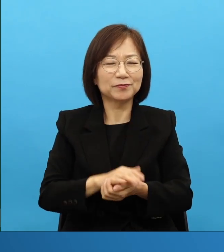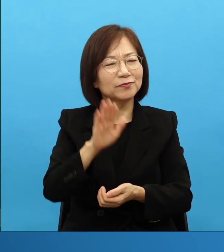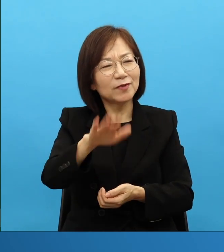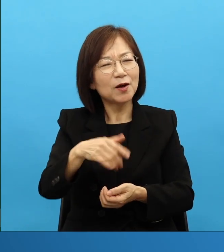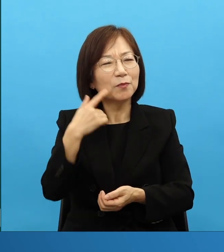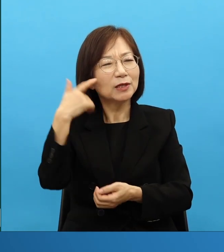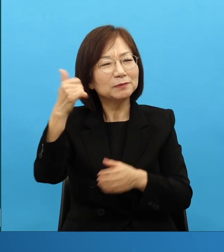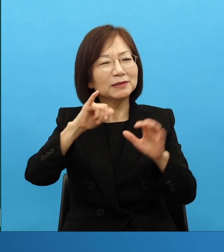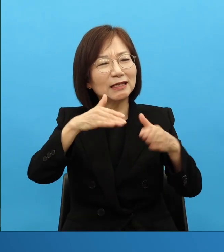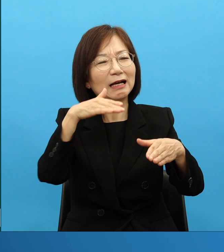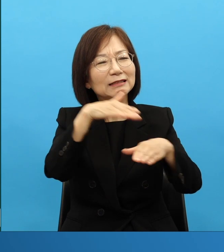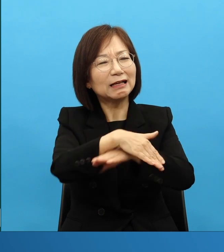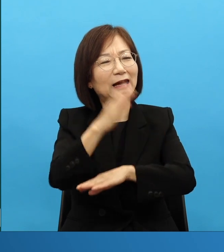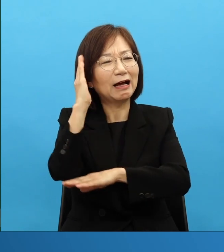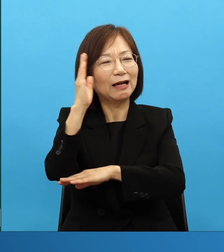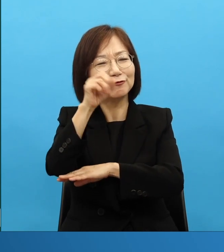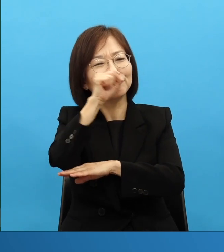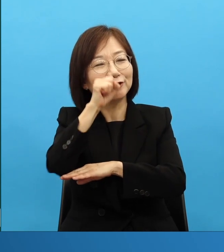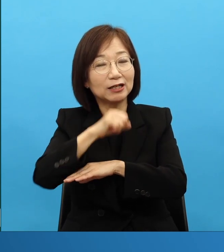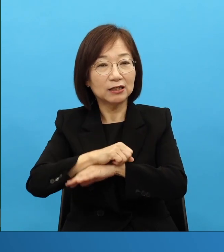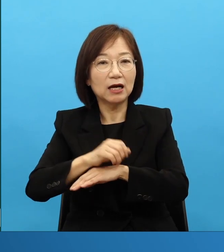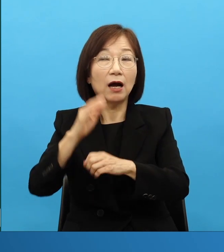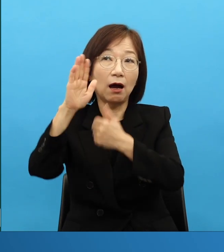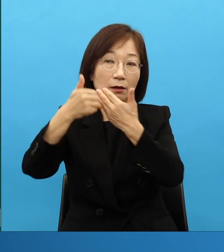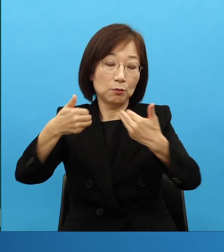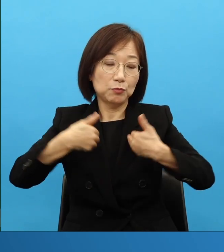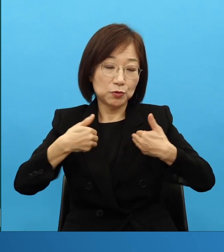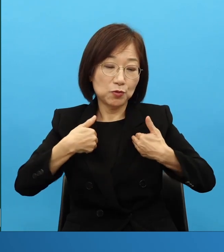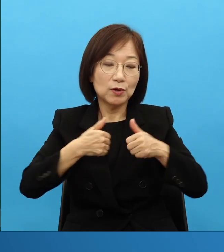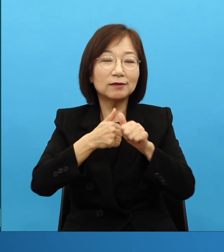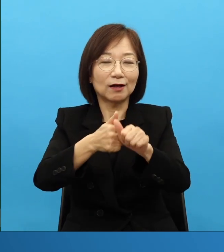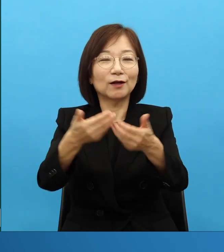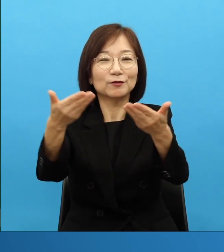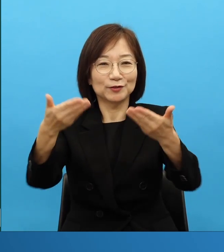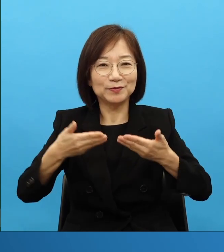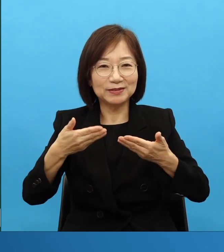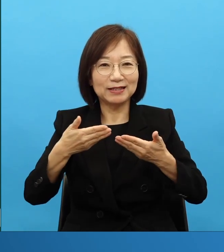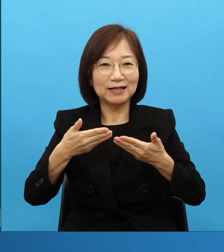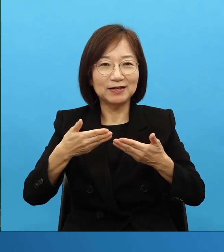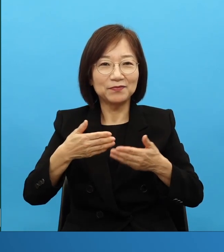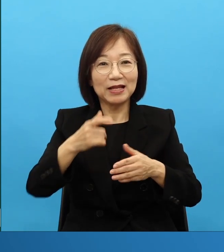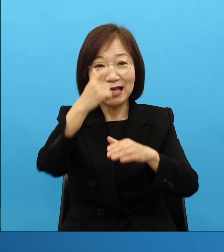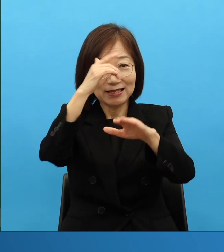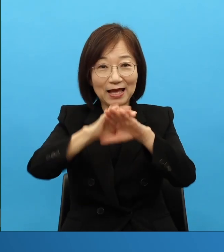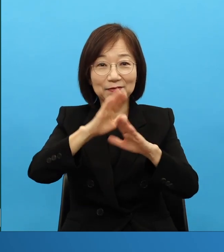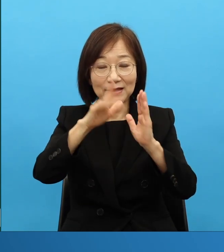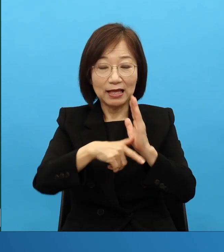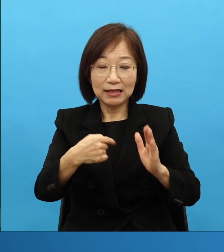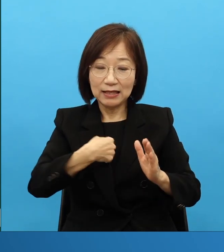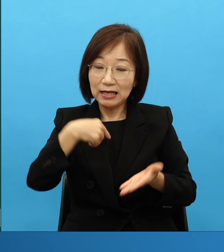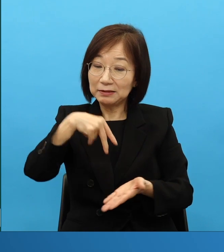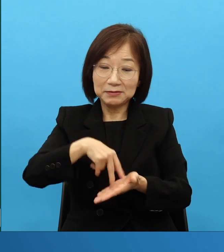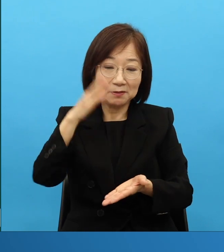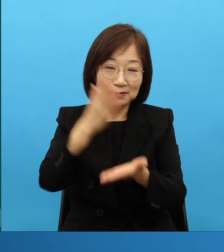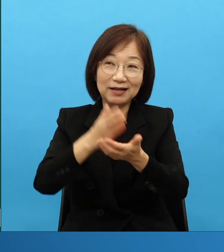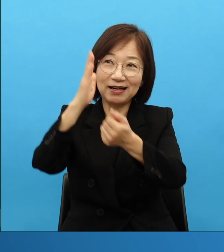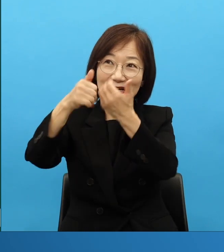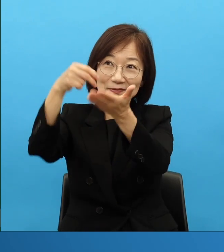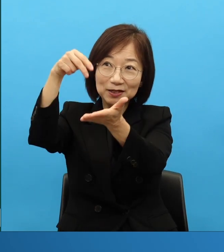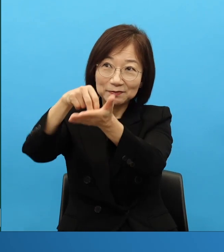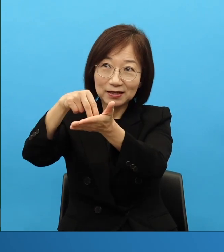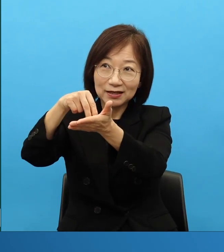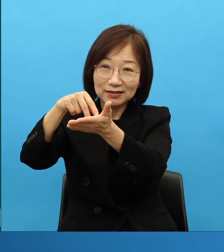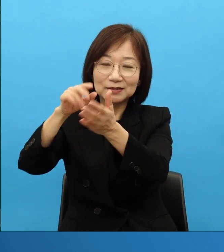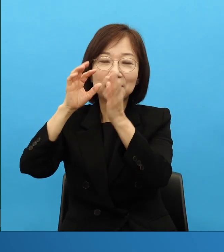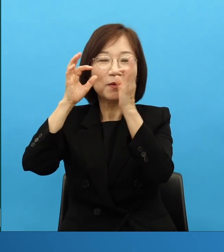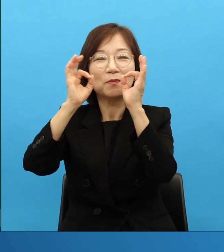해. 하나님이 필요하기 때문에 주시는 겁니다. 예배를 하나님 입장에서 보세요. 오늘 자꾸 사람 입장에서 봅니다. 내가 복음이